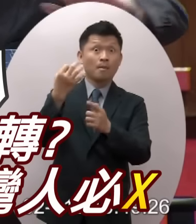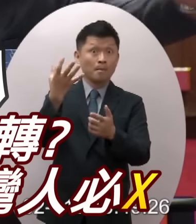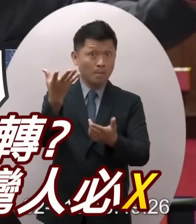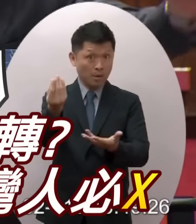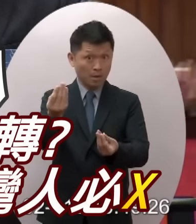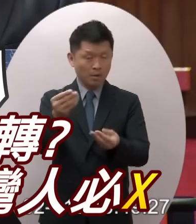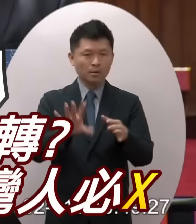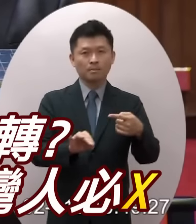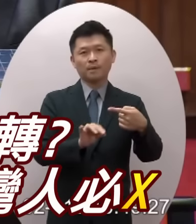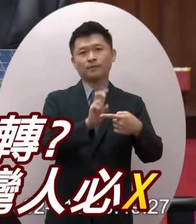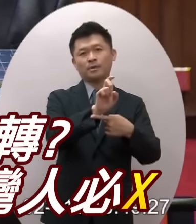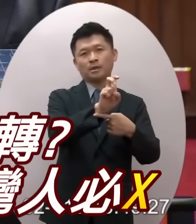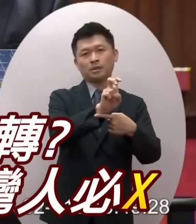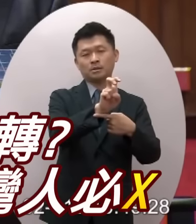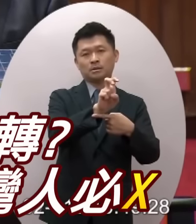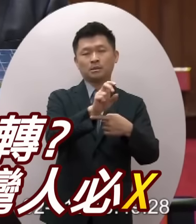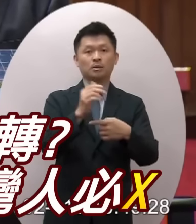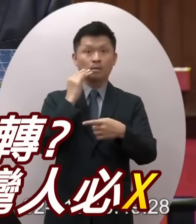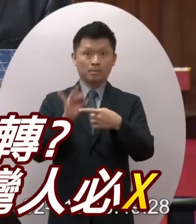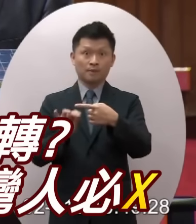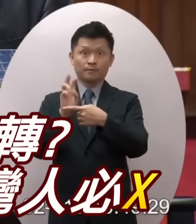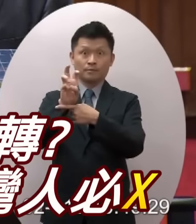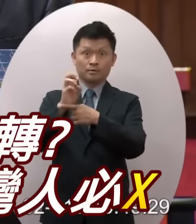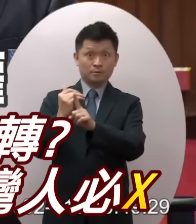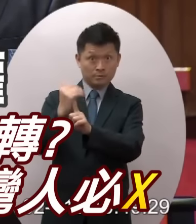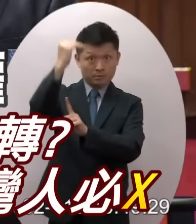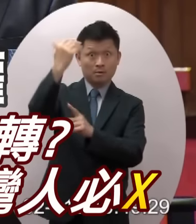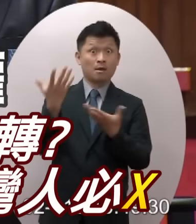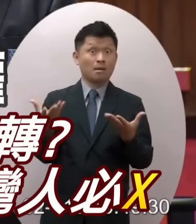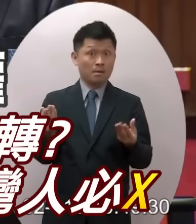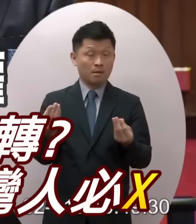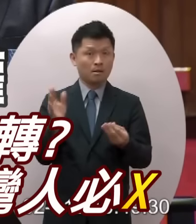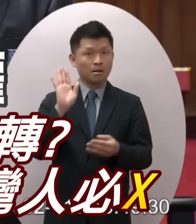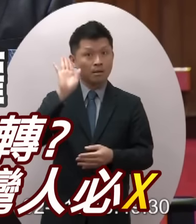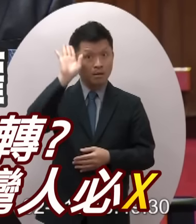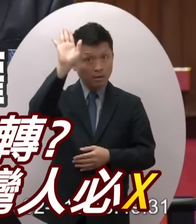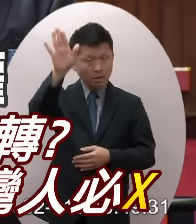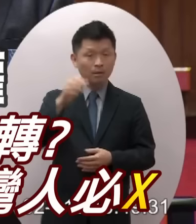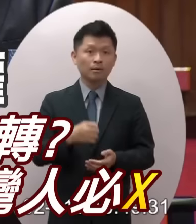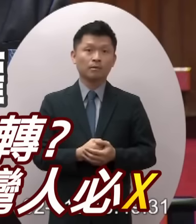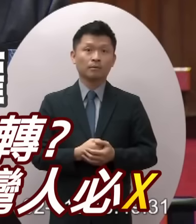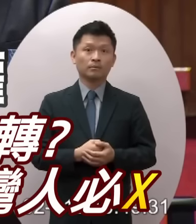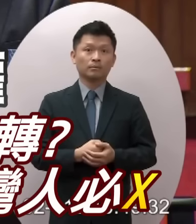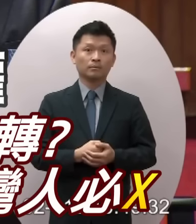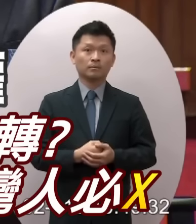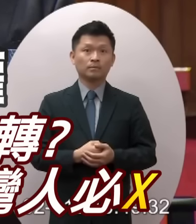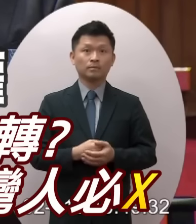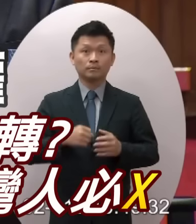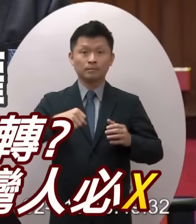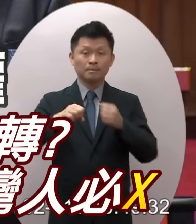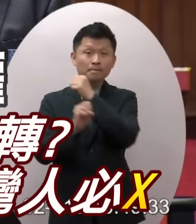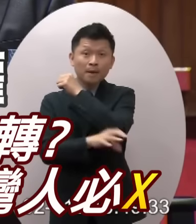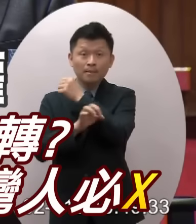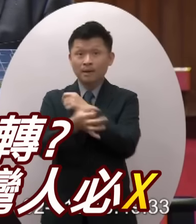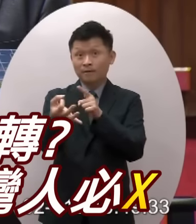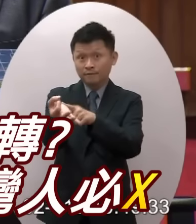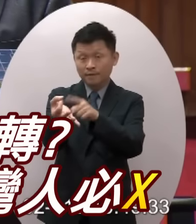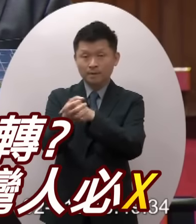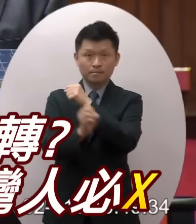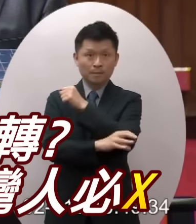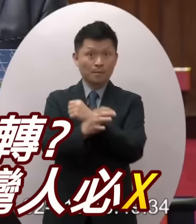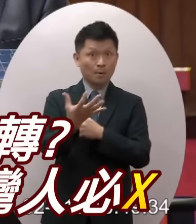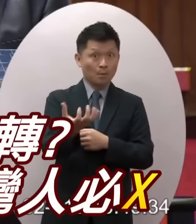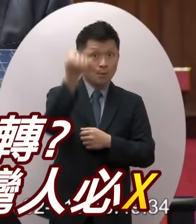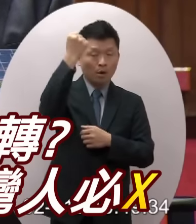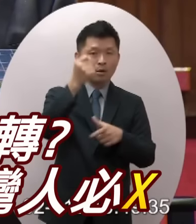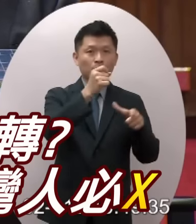咧讲的20%面，甚至无30%以上，未来甲这个世界的碳费、碳权，我甲你